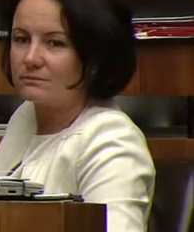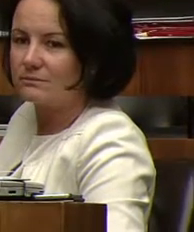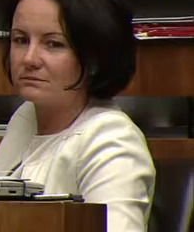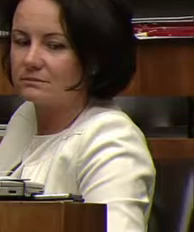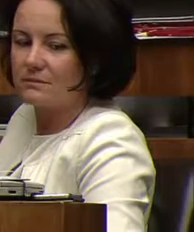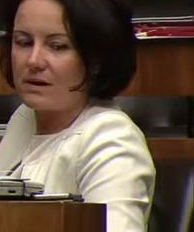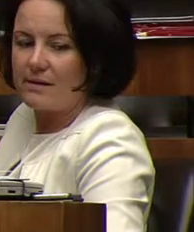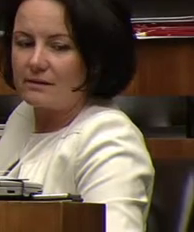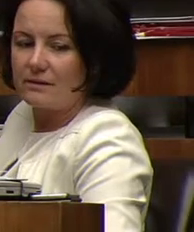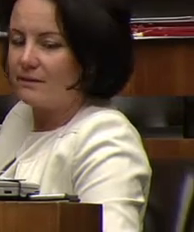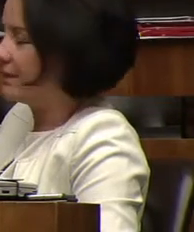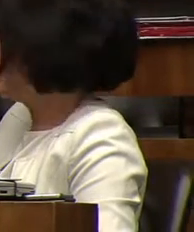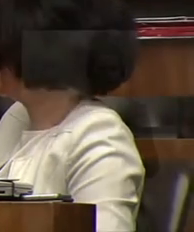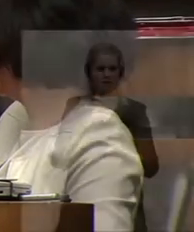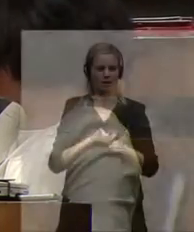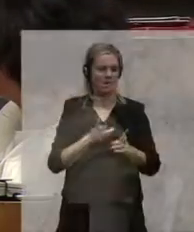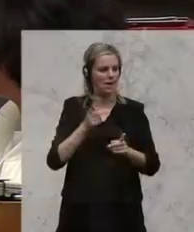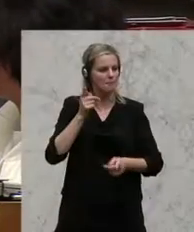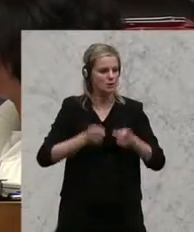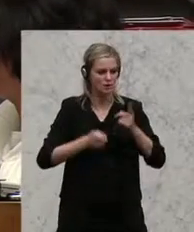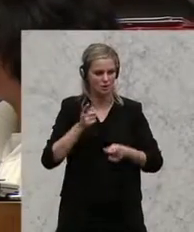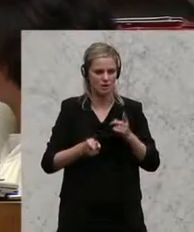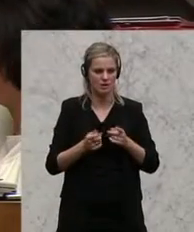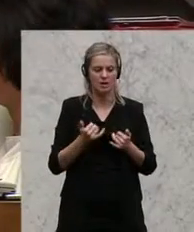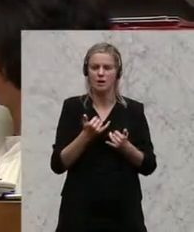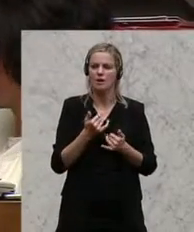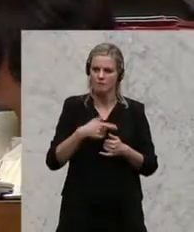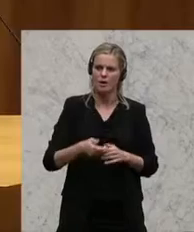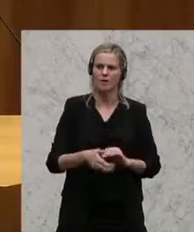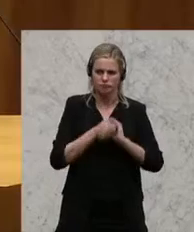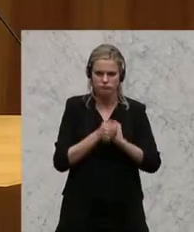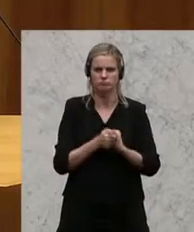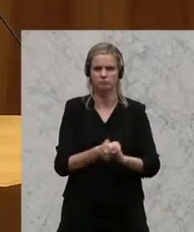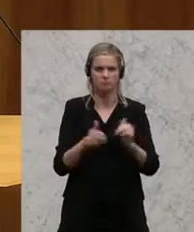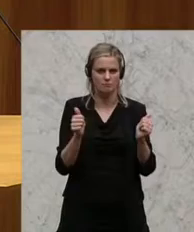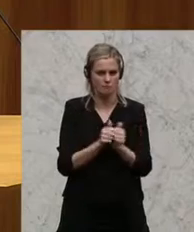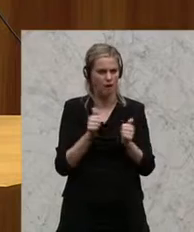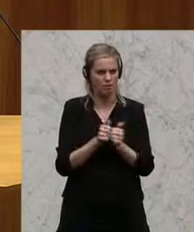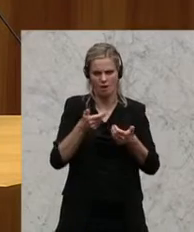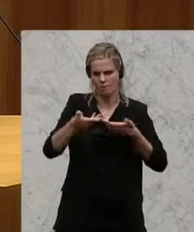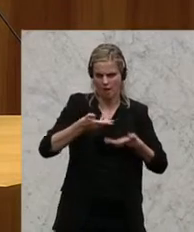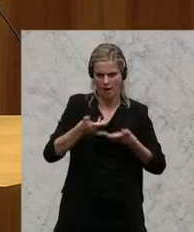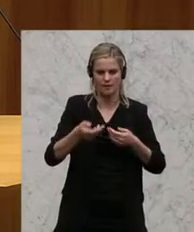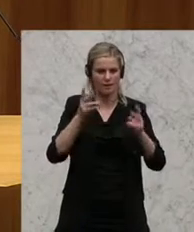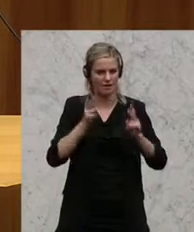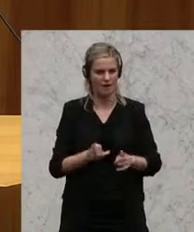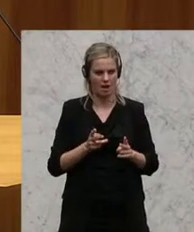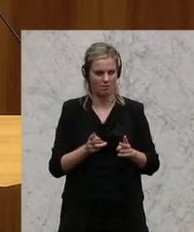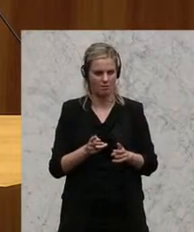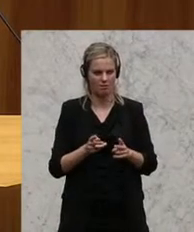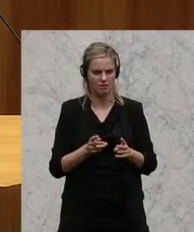die wir in der Hand haben, wo wir die Fäden ziehen können, wo wir mit Handschlagpartnern verhandeln können und nicht mit